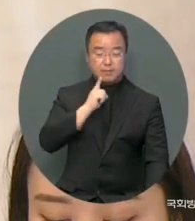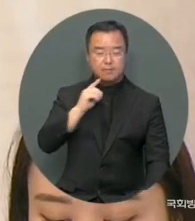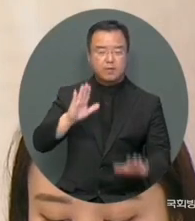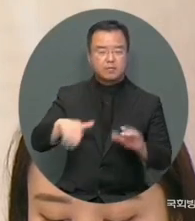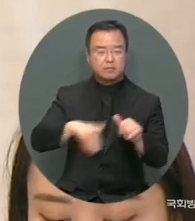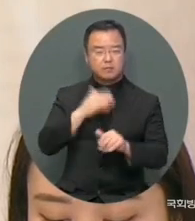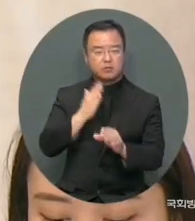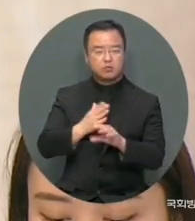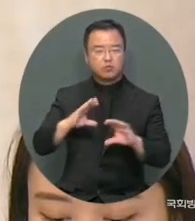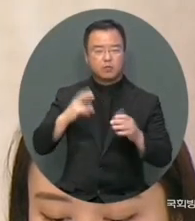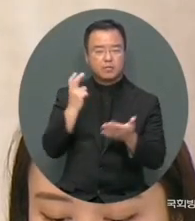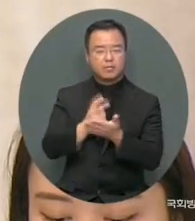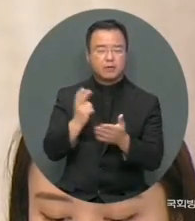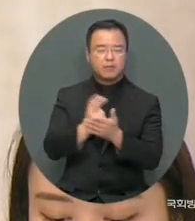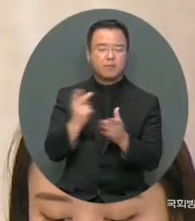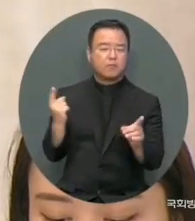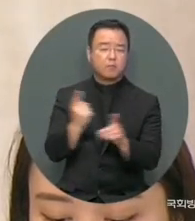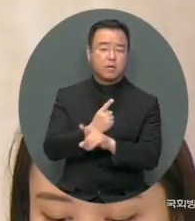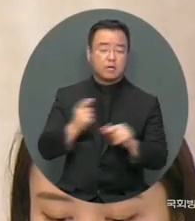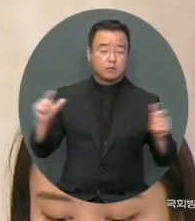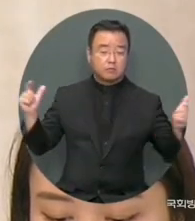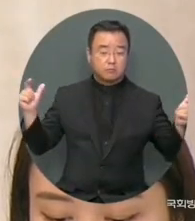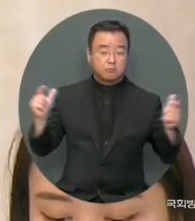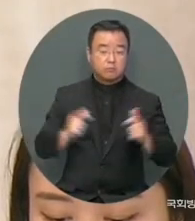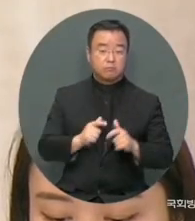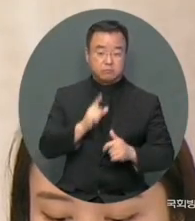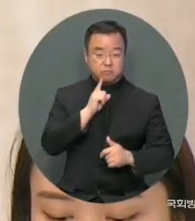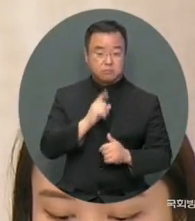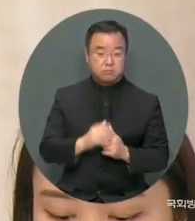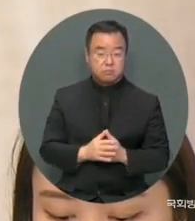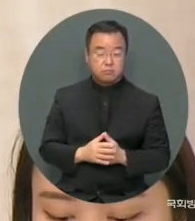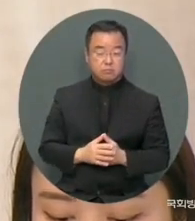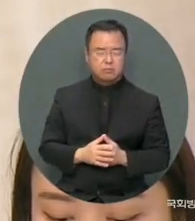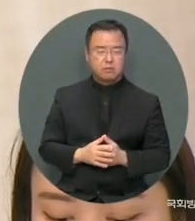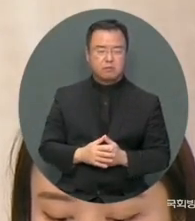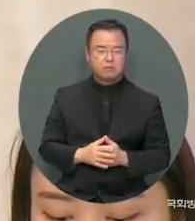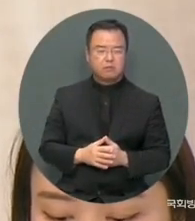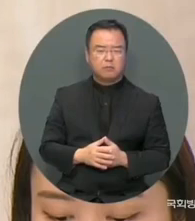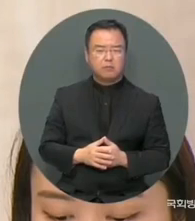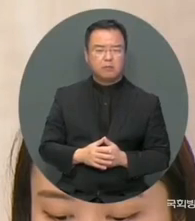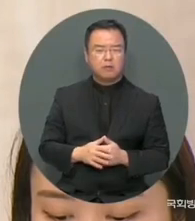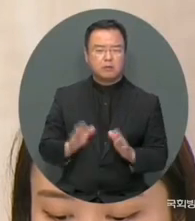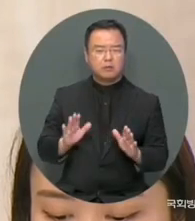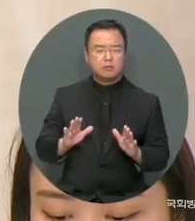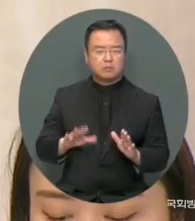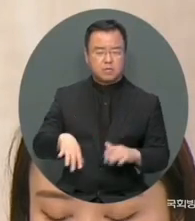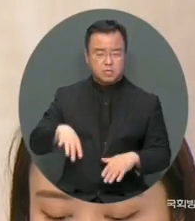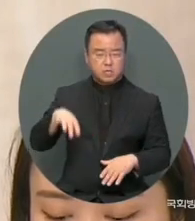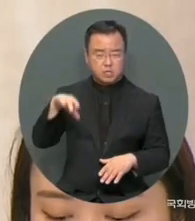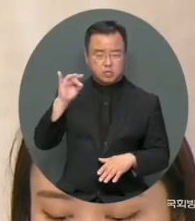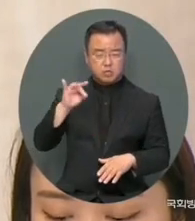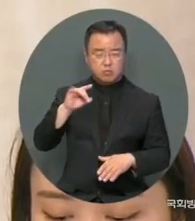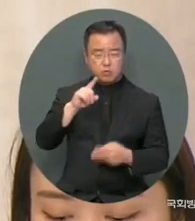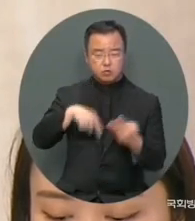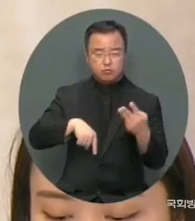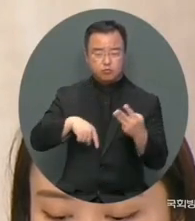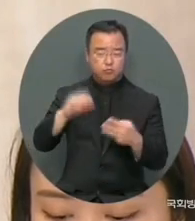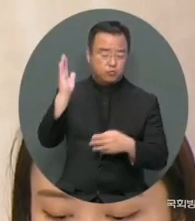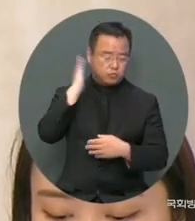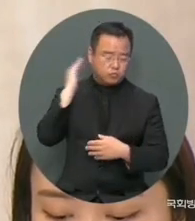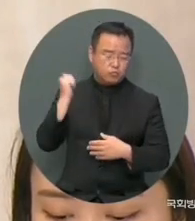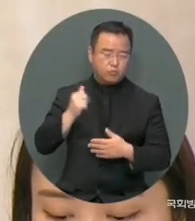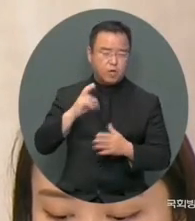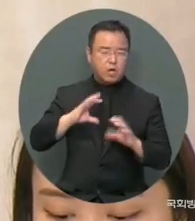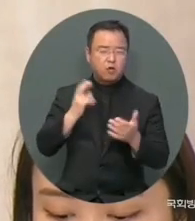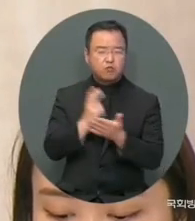개헌 이야기가 좀 쑥 들어간 것 같습니다. 지난해 임기 초반에 개헌에 적극적인 모습을 보였던 윤석열 대통령도 올해에는